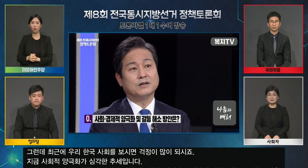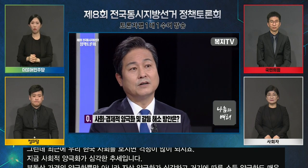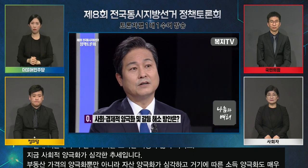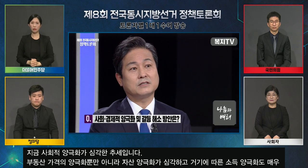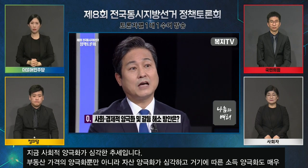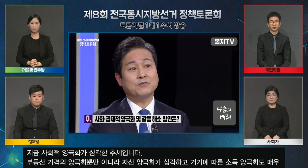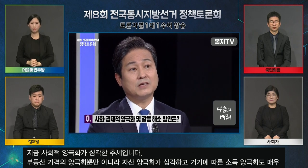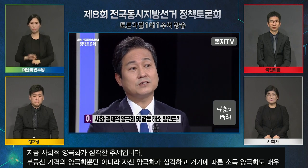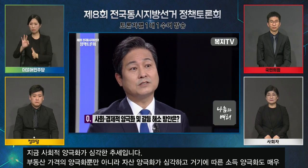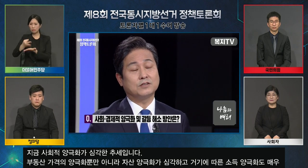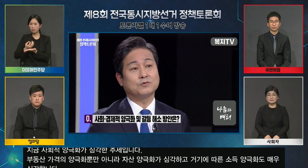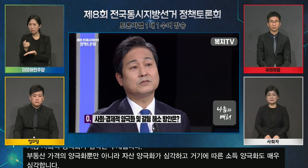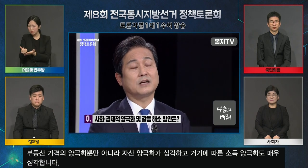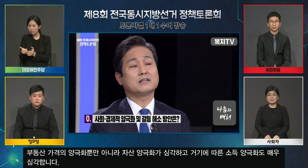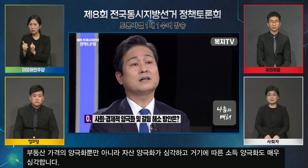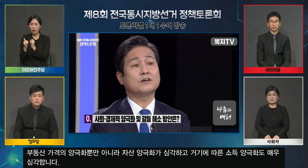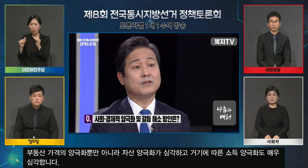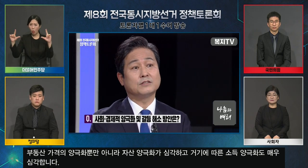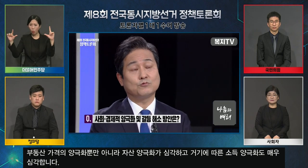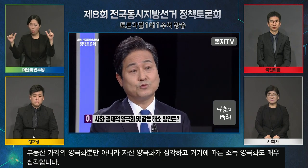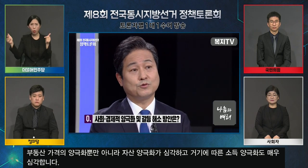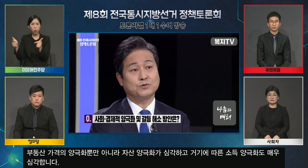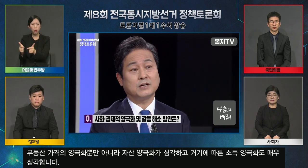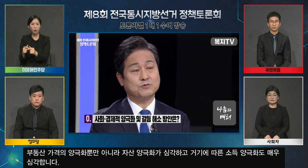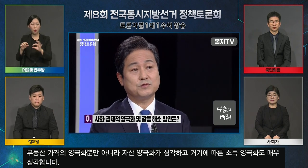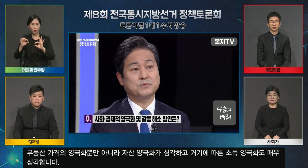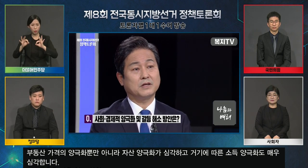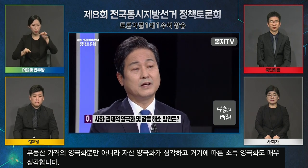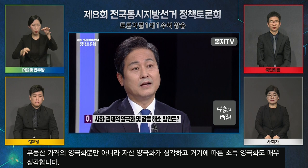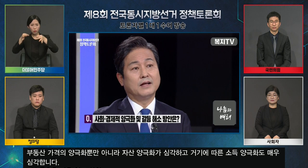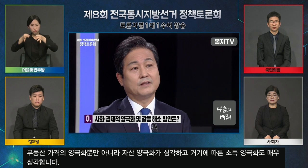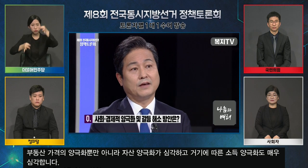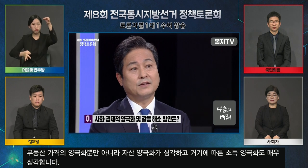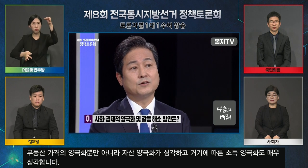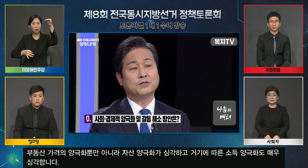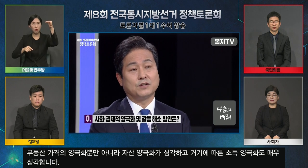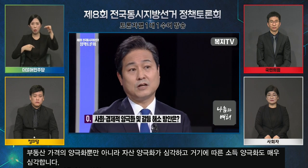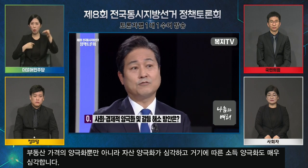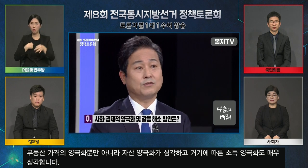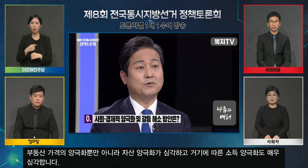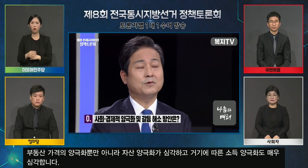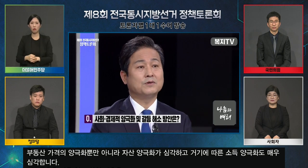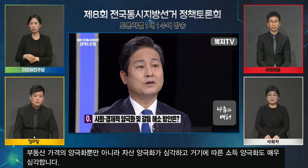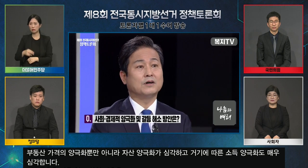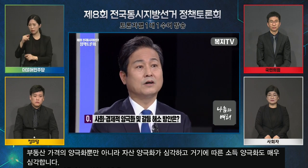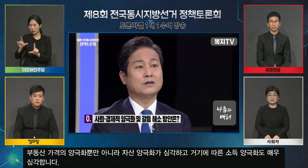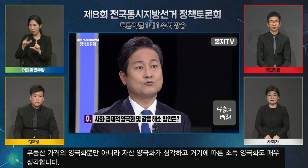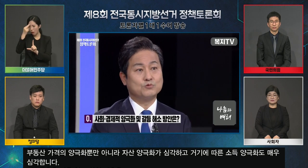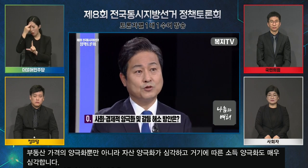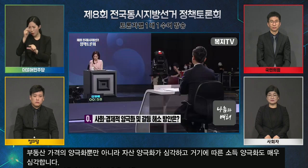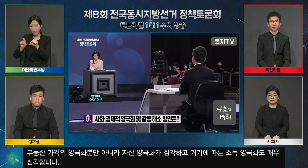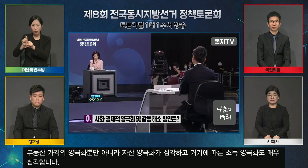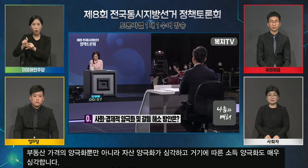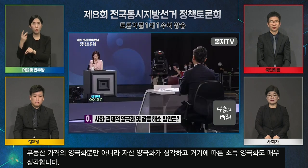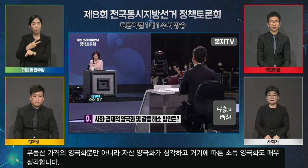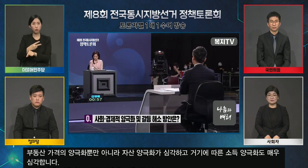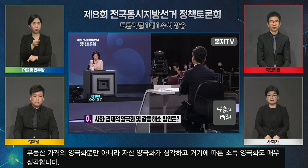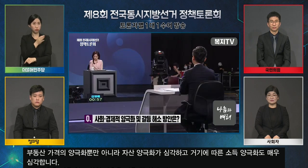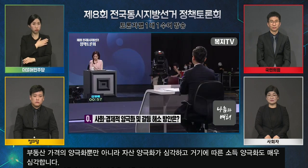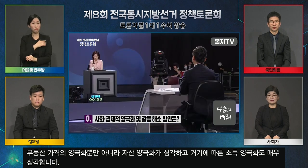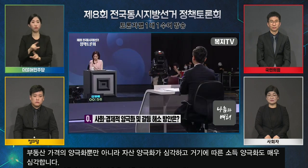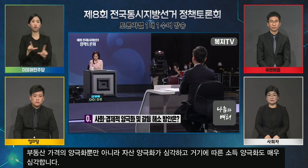상위계층은 더욱 잘 살게 되는 구조를 가지고 있습니다. 대기업은 더 잘 되고 중소기업이나